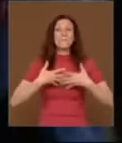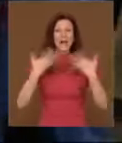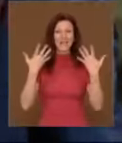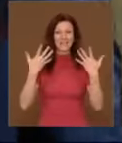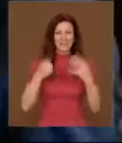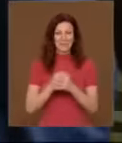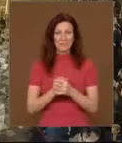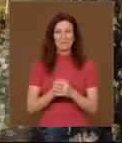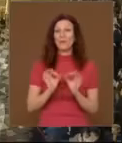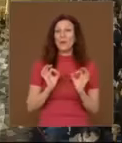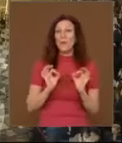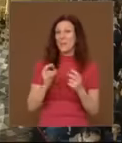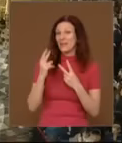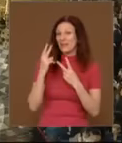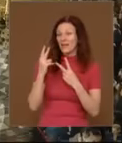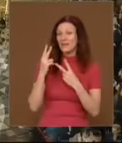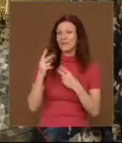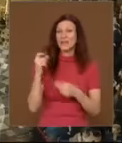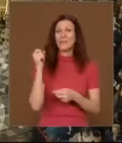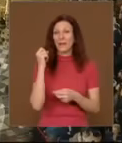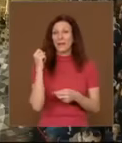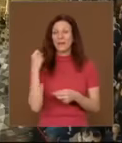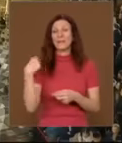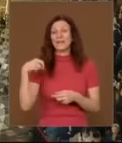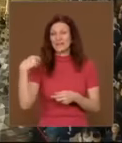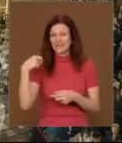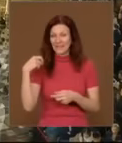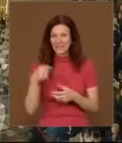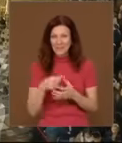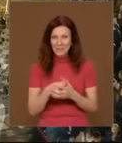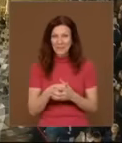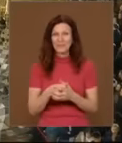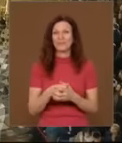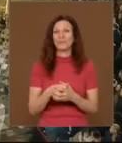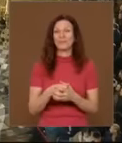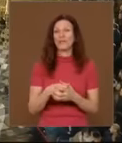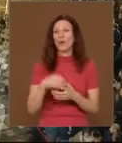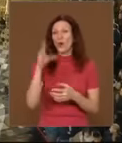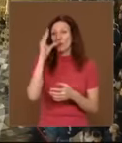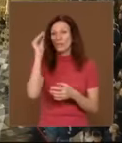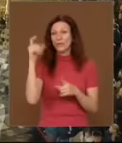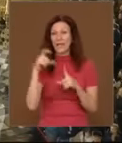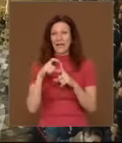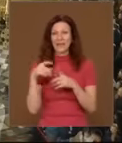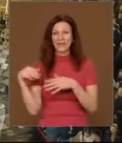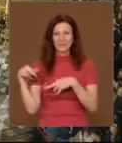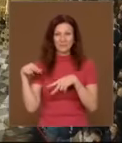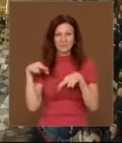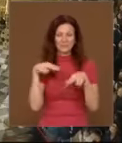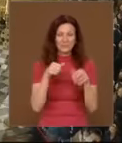характер. Виждаме в момента, преди началото на богослужението,